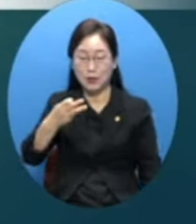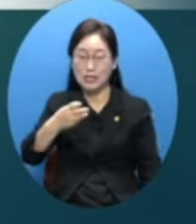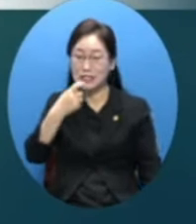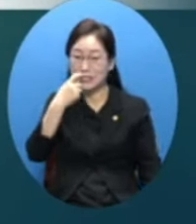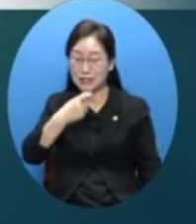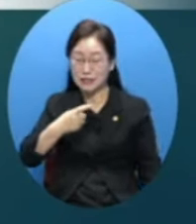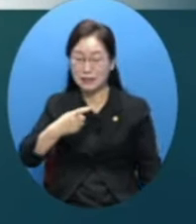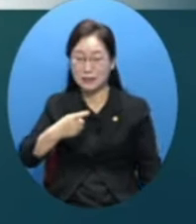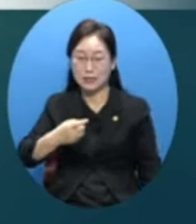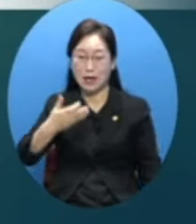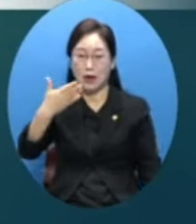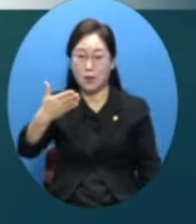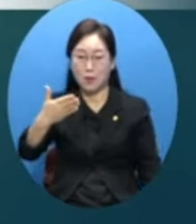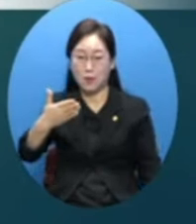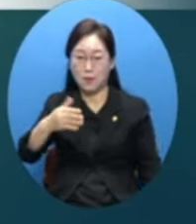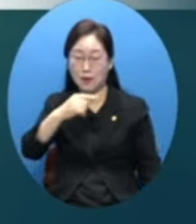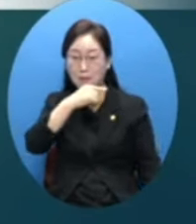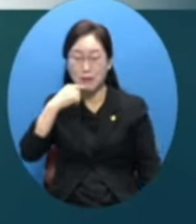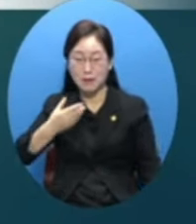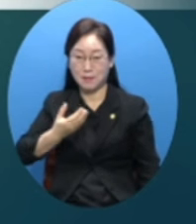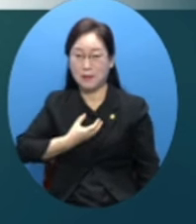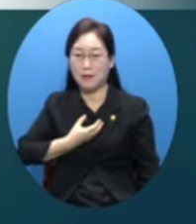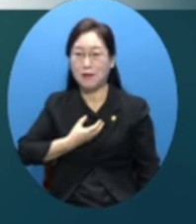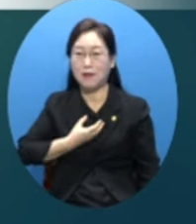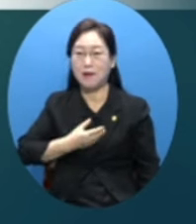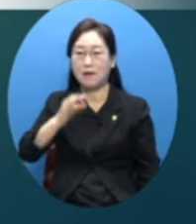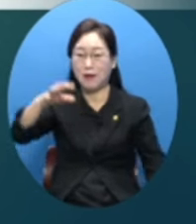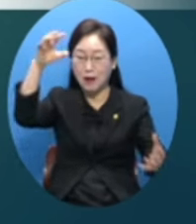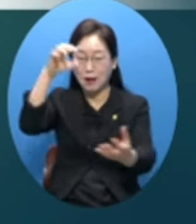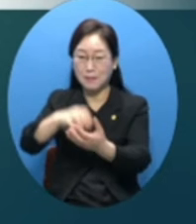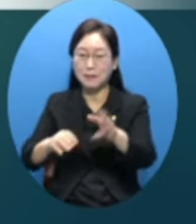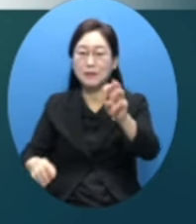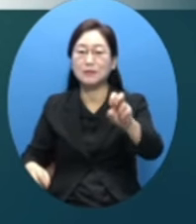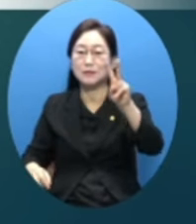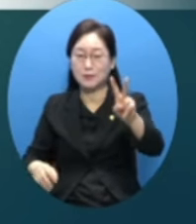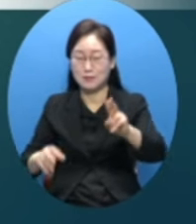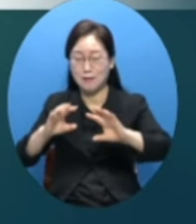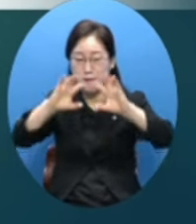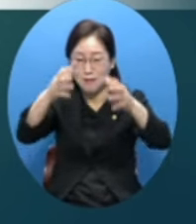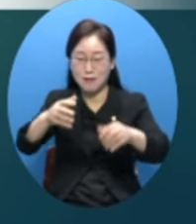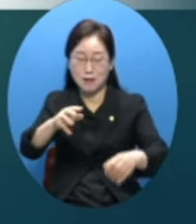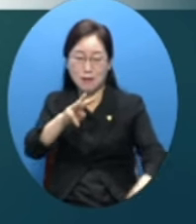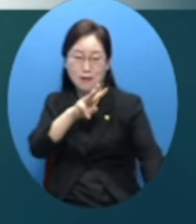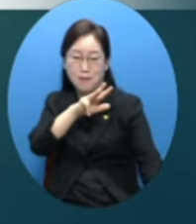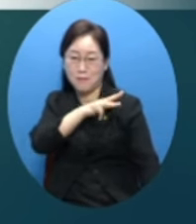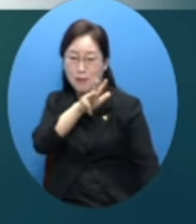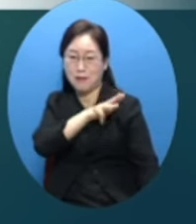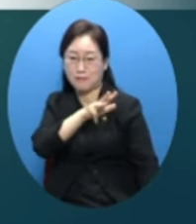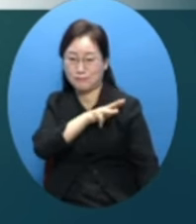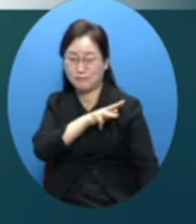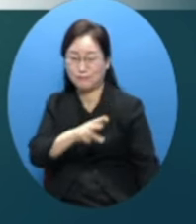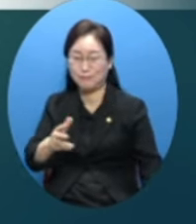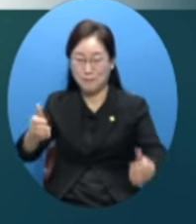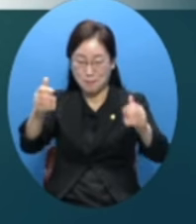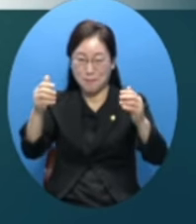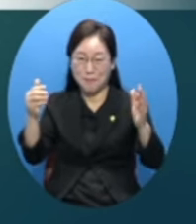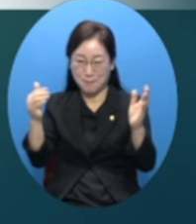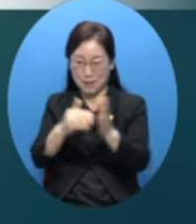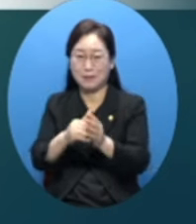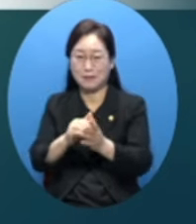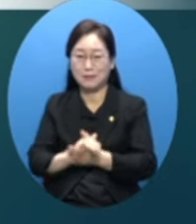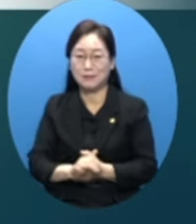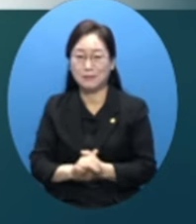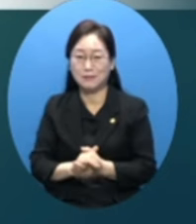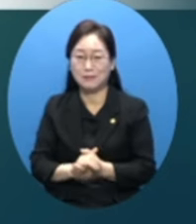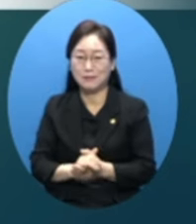9개, 동메달 10개, 총 메달 32개로 세계 8위로 올림픽을 마쳤습니다.